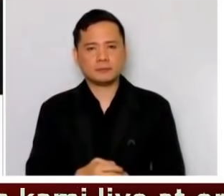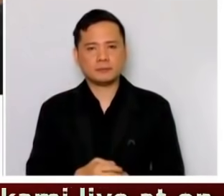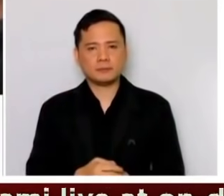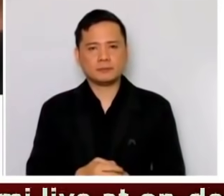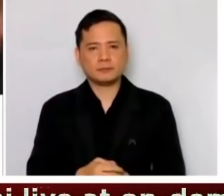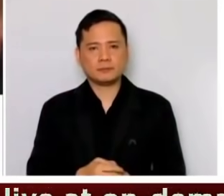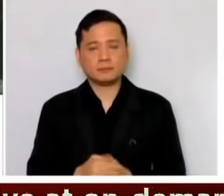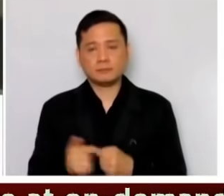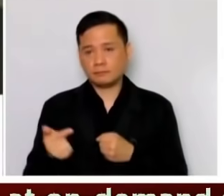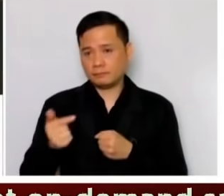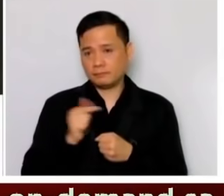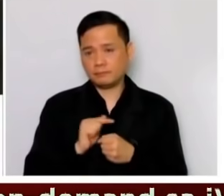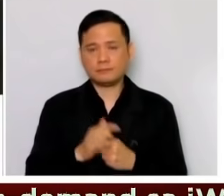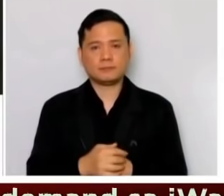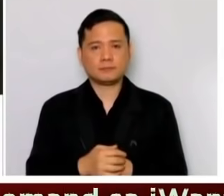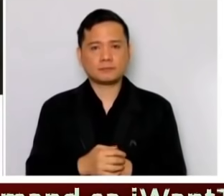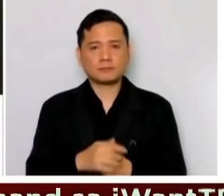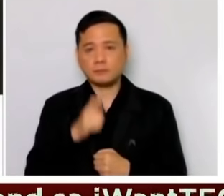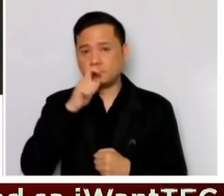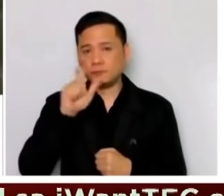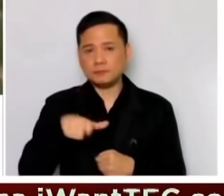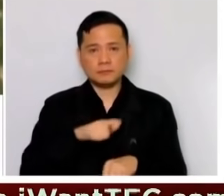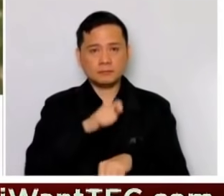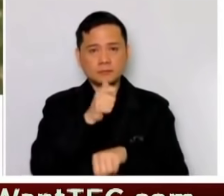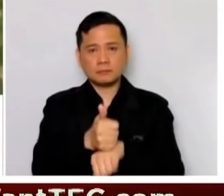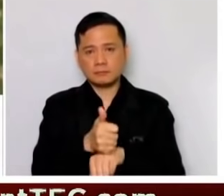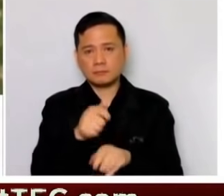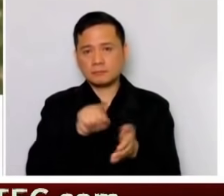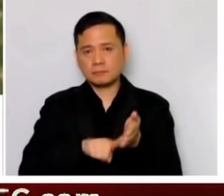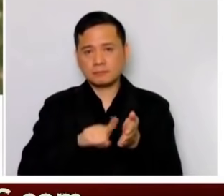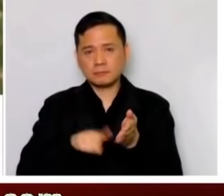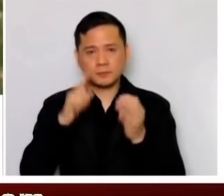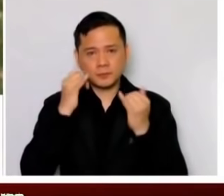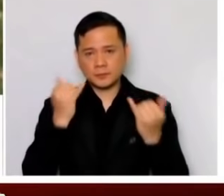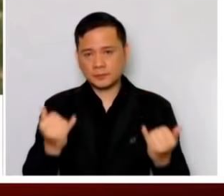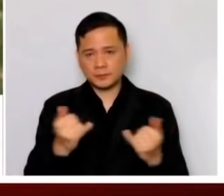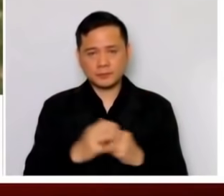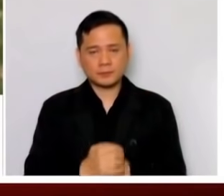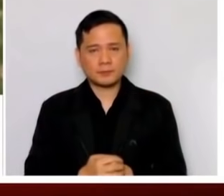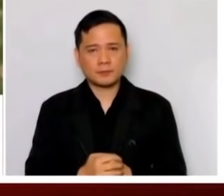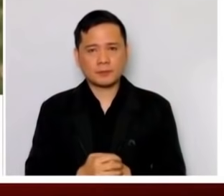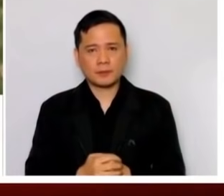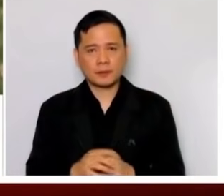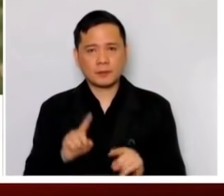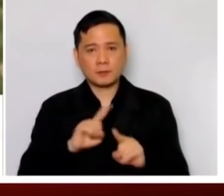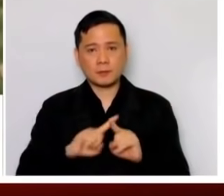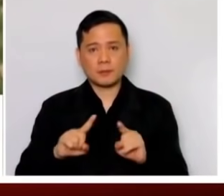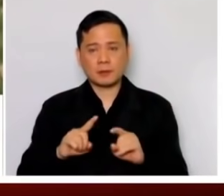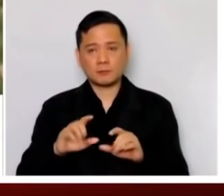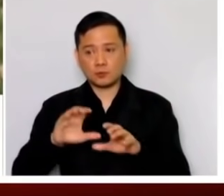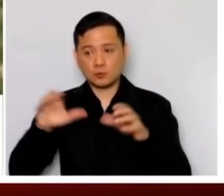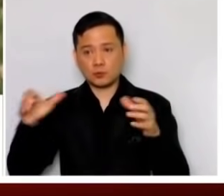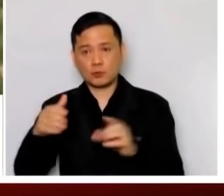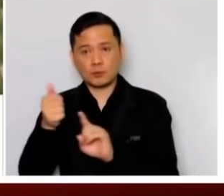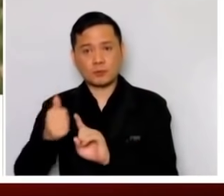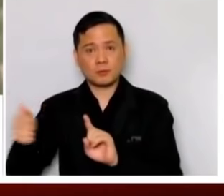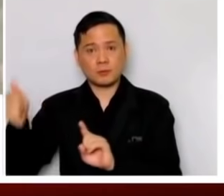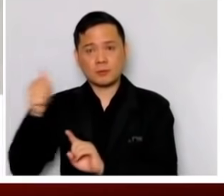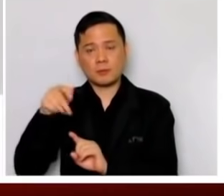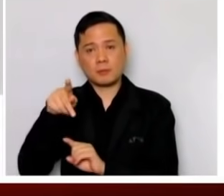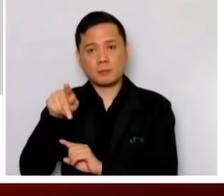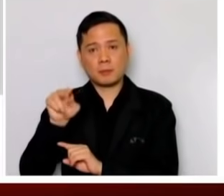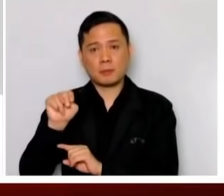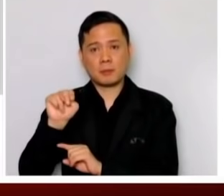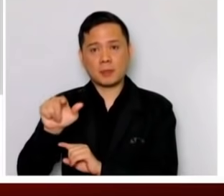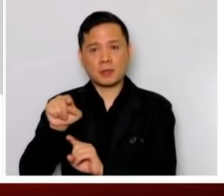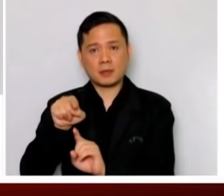pa kailangang magsagawa ng investigasyon sa ngayon. Sa isang pahayag, kinumpirma ni Partido Reforma presidential aspirant Ping Lacson na